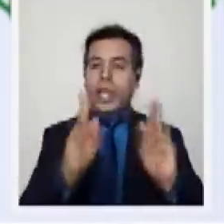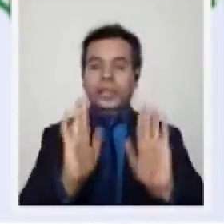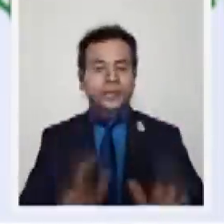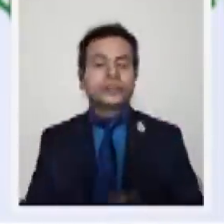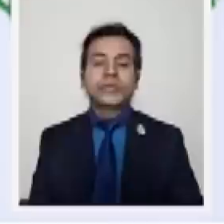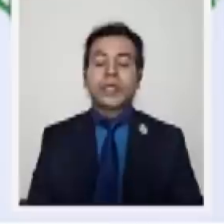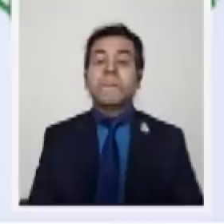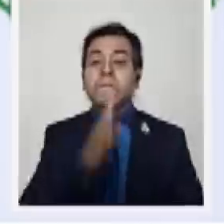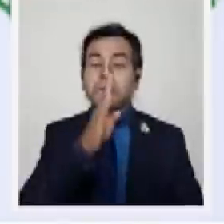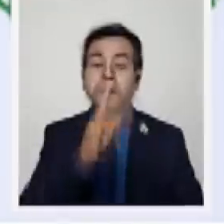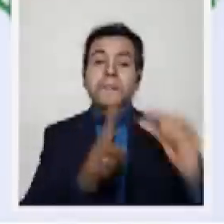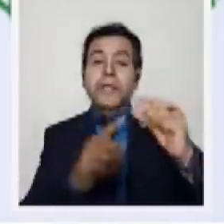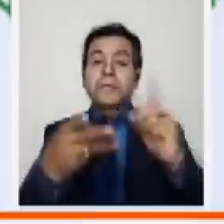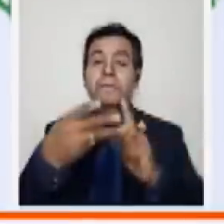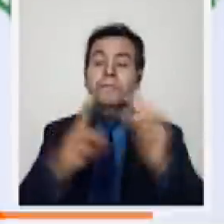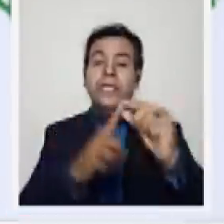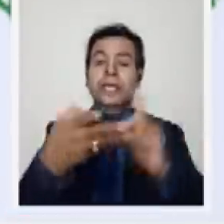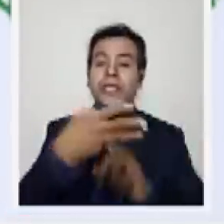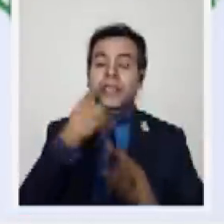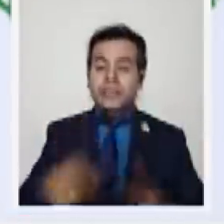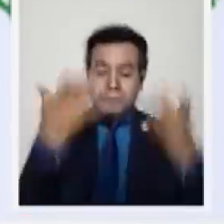যায় 31,991 জনকে।